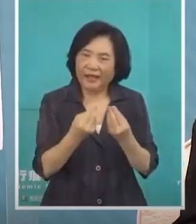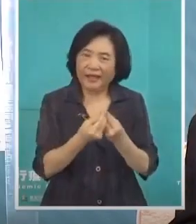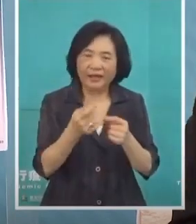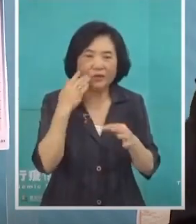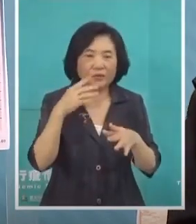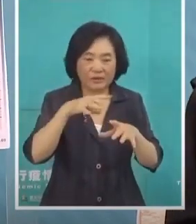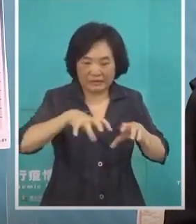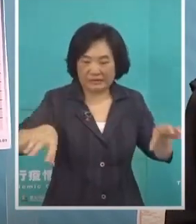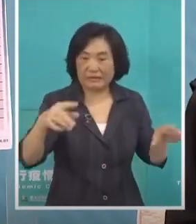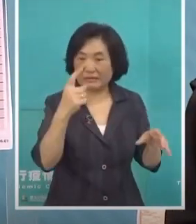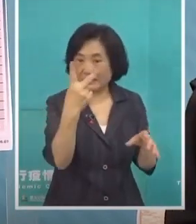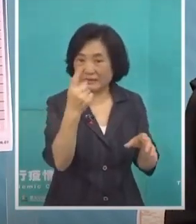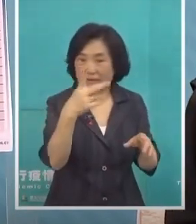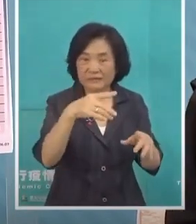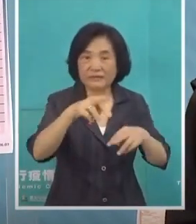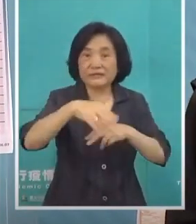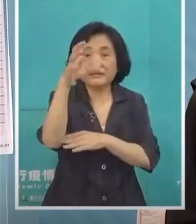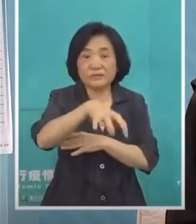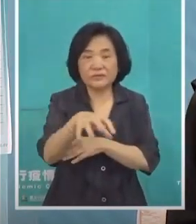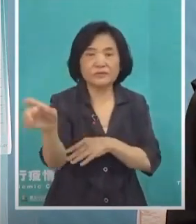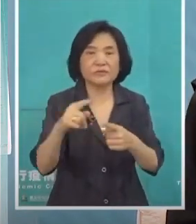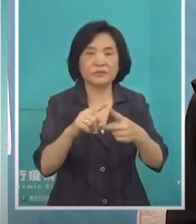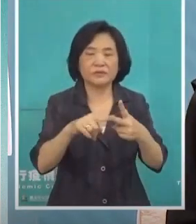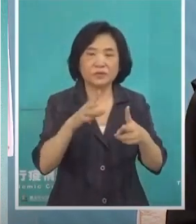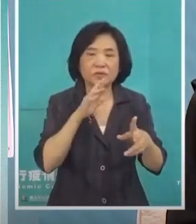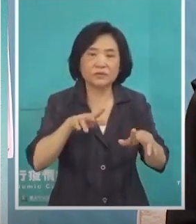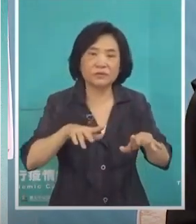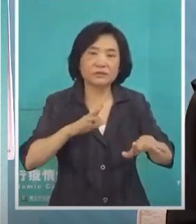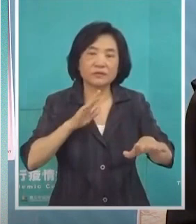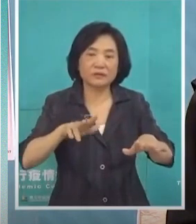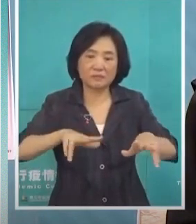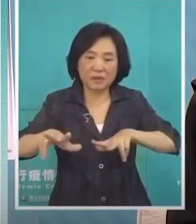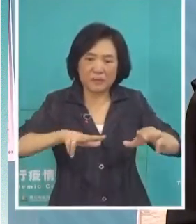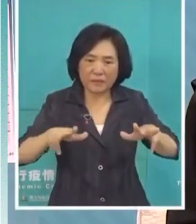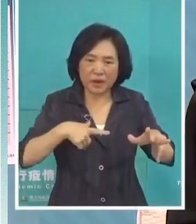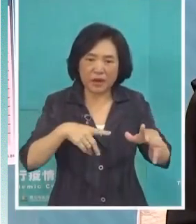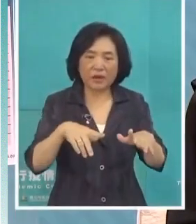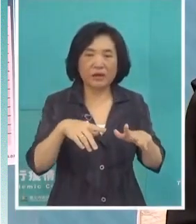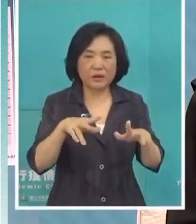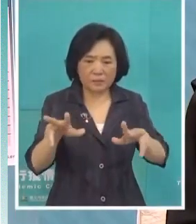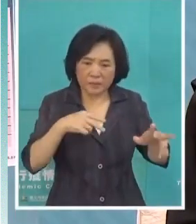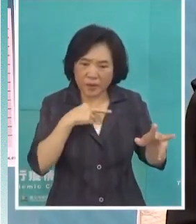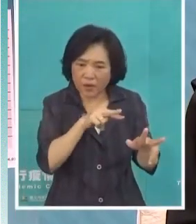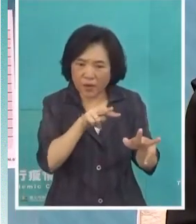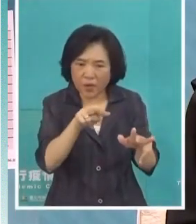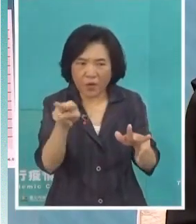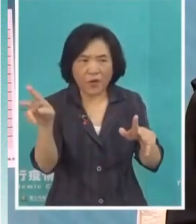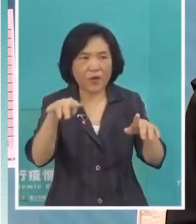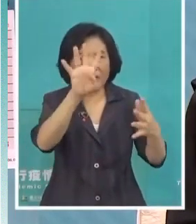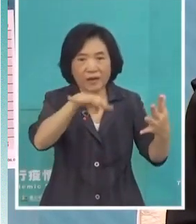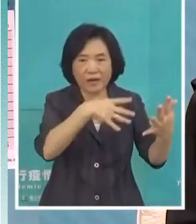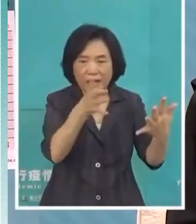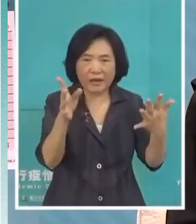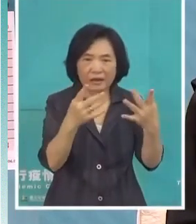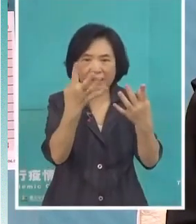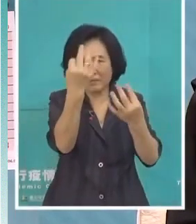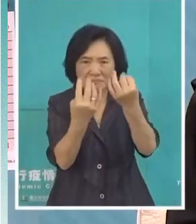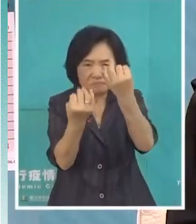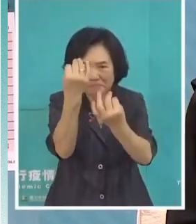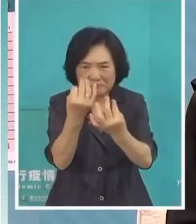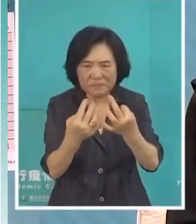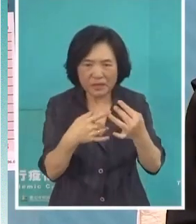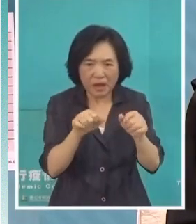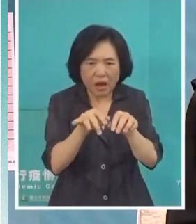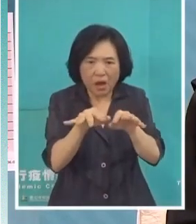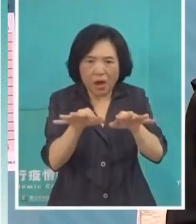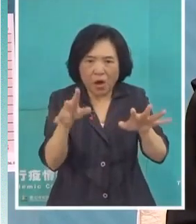用12个行政区事实上，或者是用 Google Map 去看的话，会发现它很均匀的散到